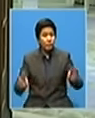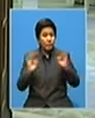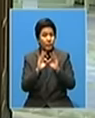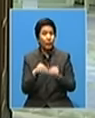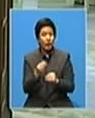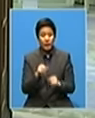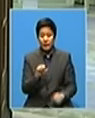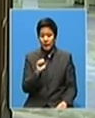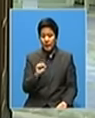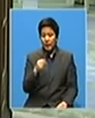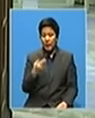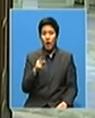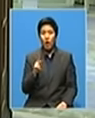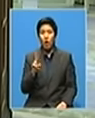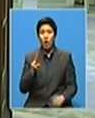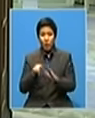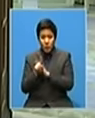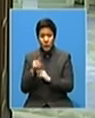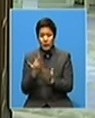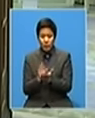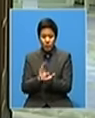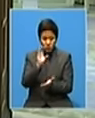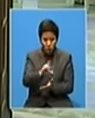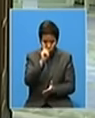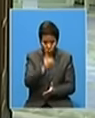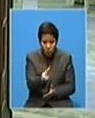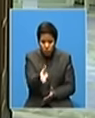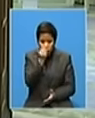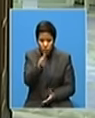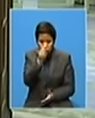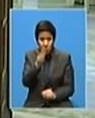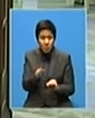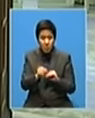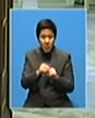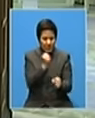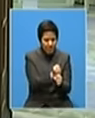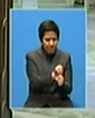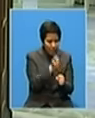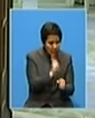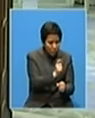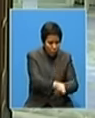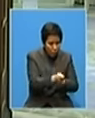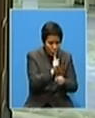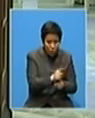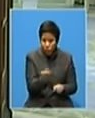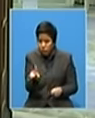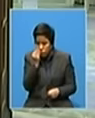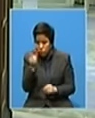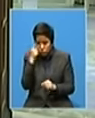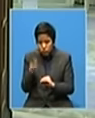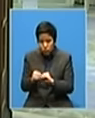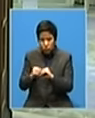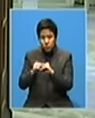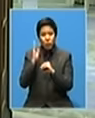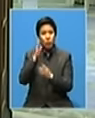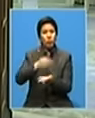หกรณ์การเกษตรด้วยนะครับที่เราให้งบประมาณไปแล้วเนี่ยหรือจะให้ต่อไปเนี่ยต้องมาดูทุกเรื่องนะครับเพราะนั้นเราจะให้มีสภา